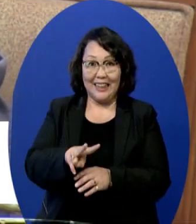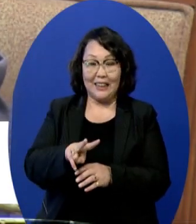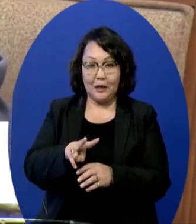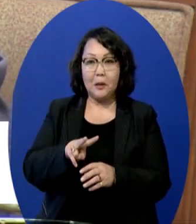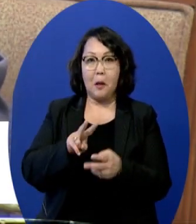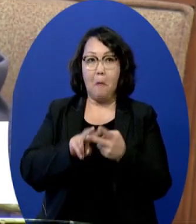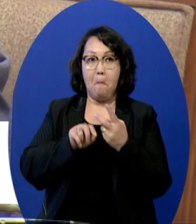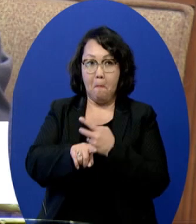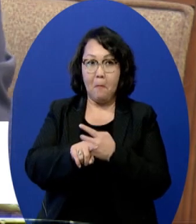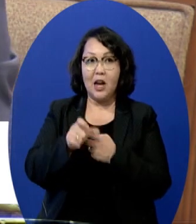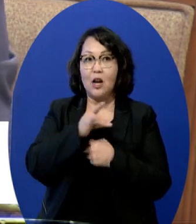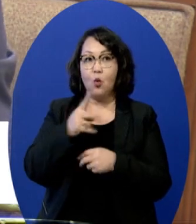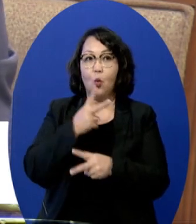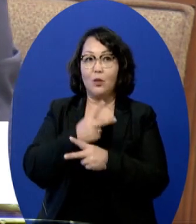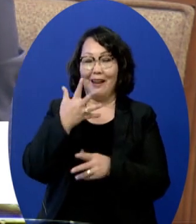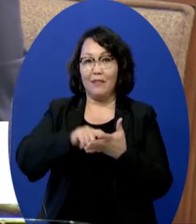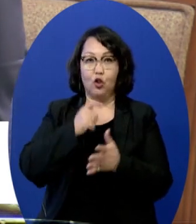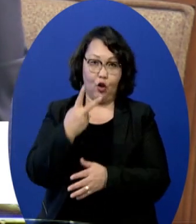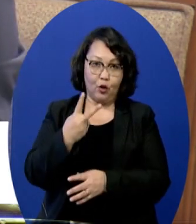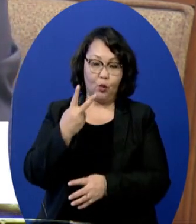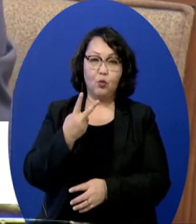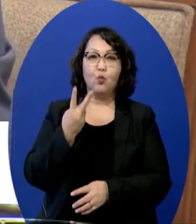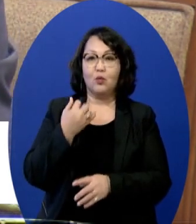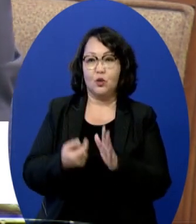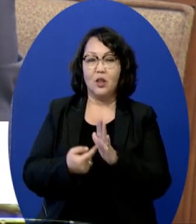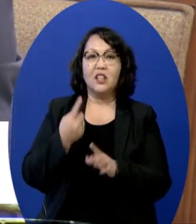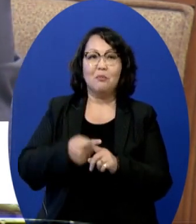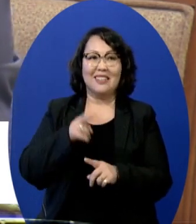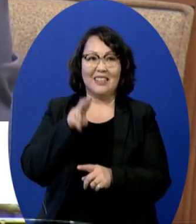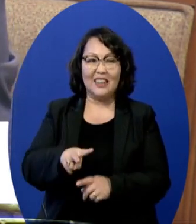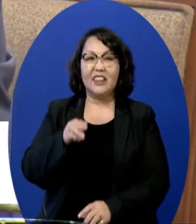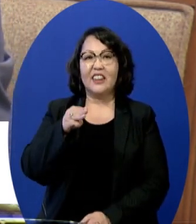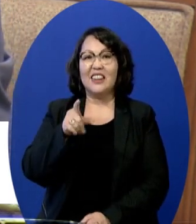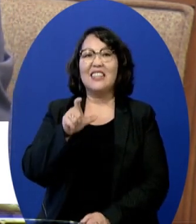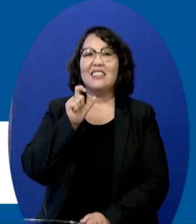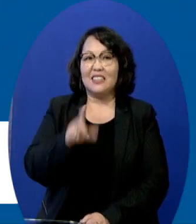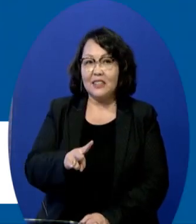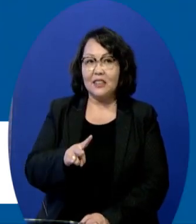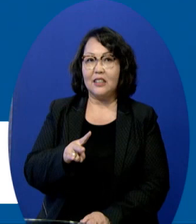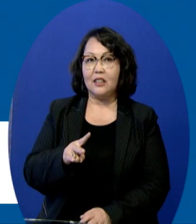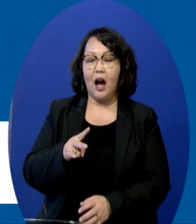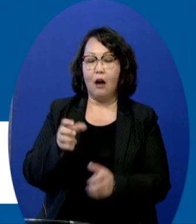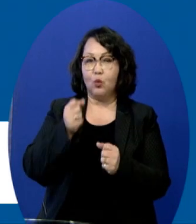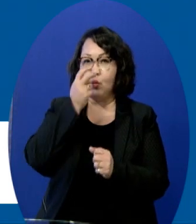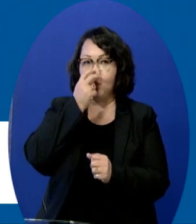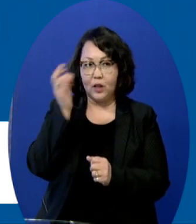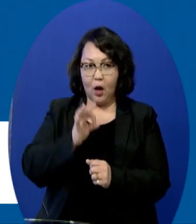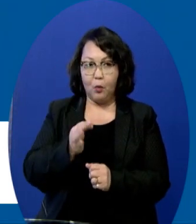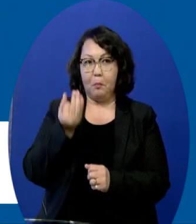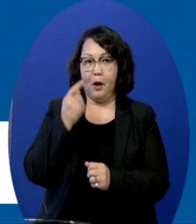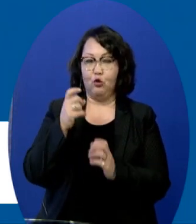хуулийн 5-2-р зүйл заасан үндэслэл болон нэмэгдэл ял тэнсэх албадлагын арга хэмжээг эдэлж дуусаагүй байхыг гэсэн